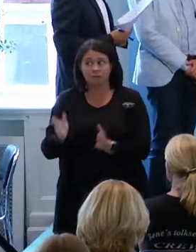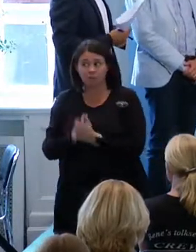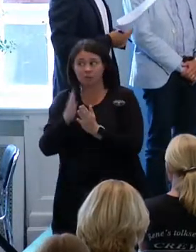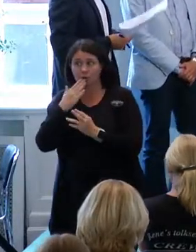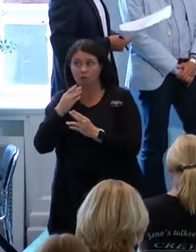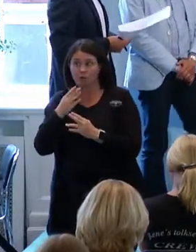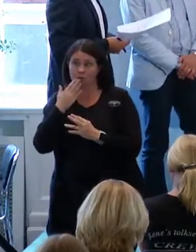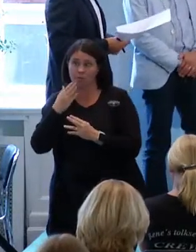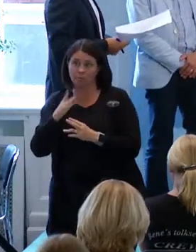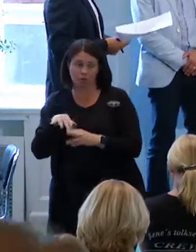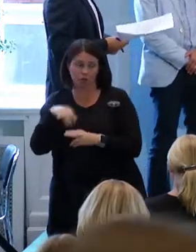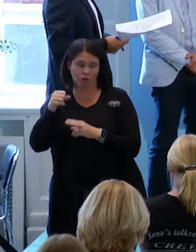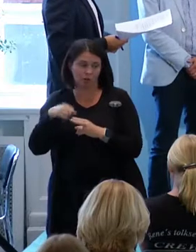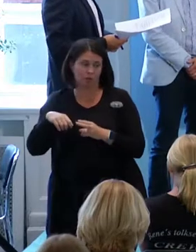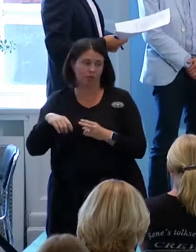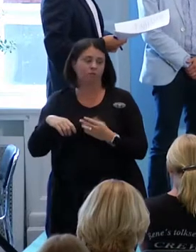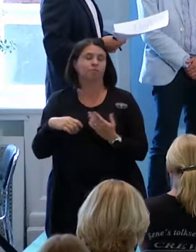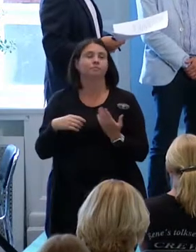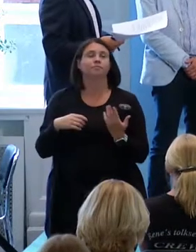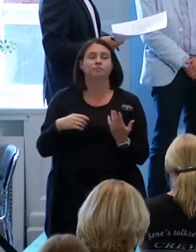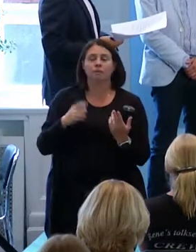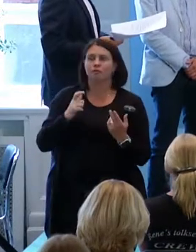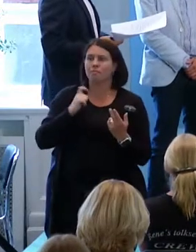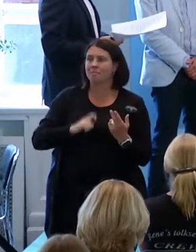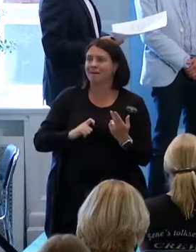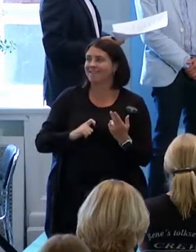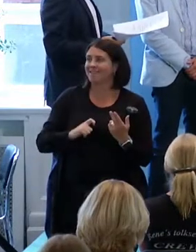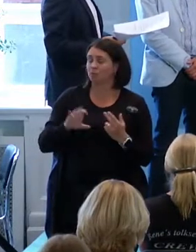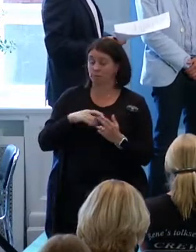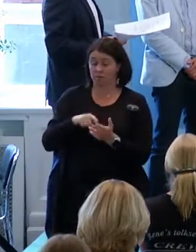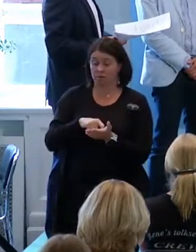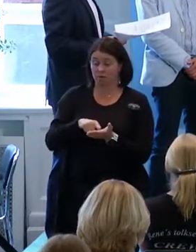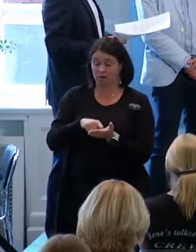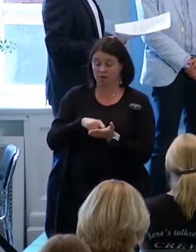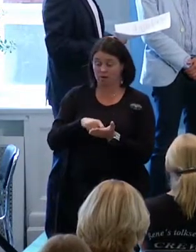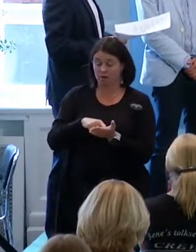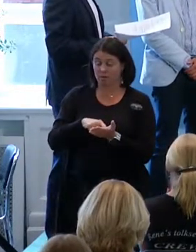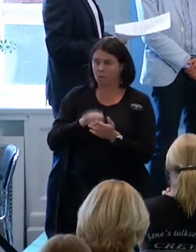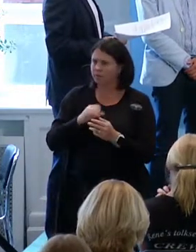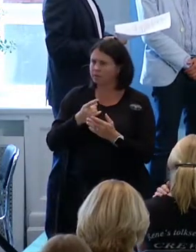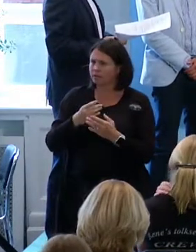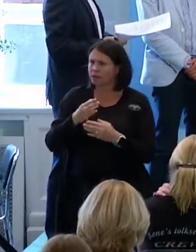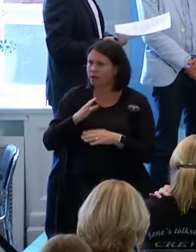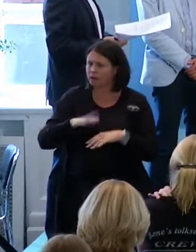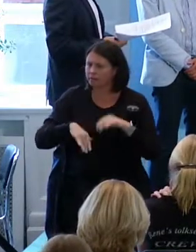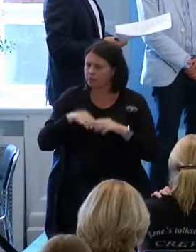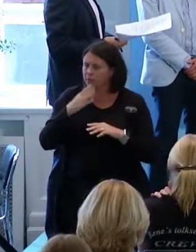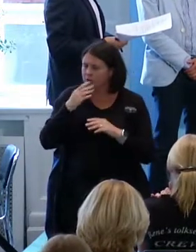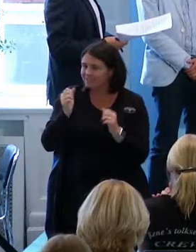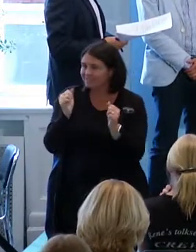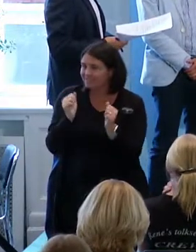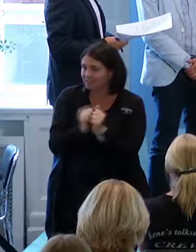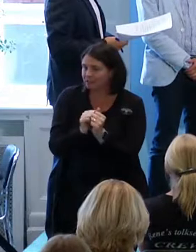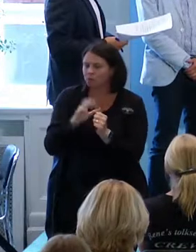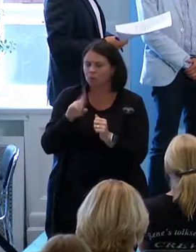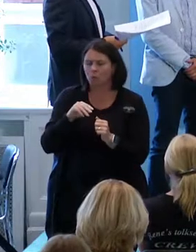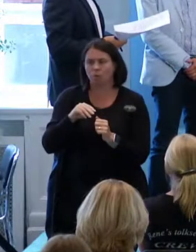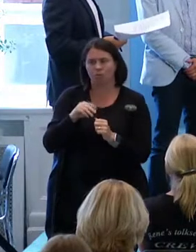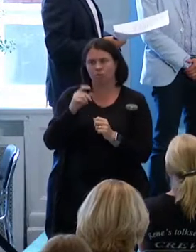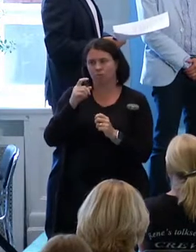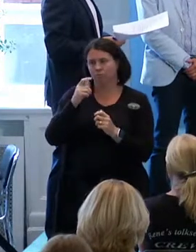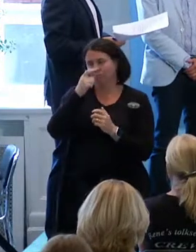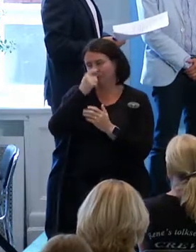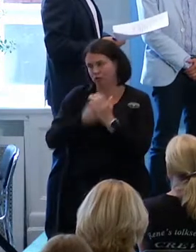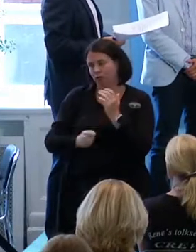exempel? Alltså, för mig är det ju så att när vi räknar på det så kan vi visa på att om vi inte hanterar det så är vi inte socialt hållbara. Vi